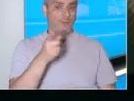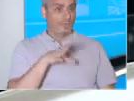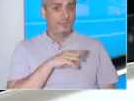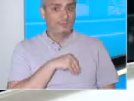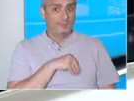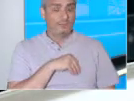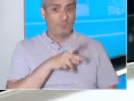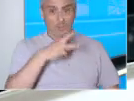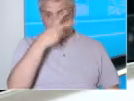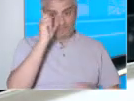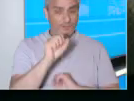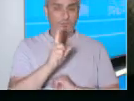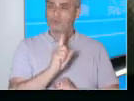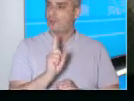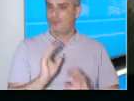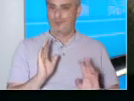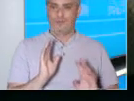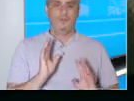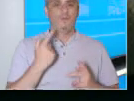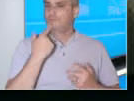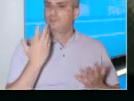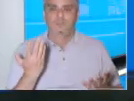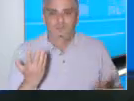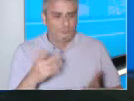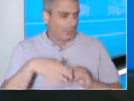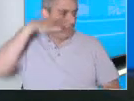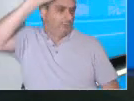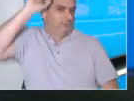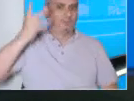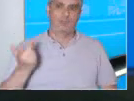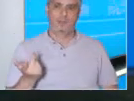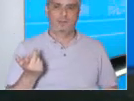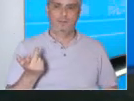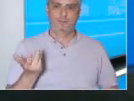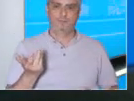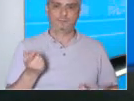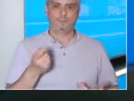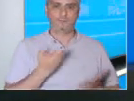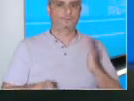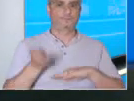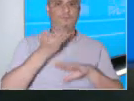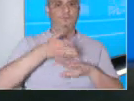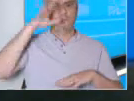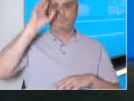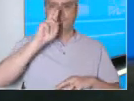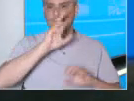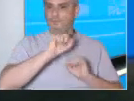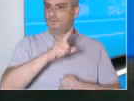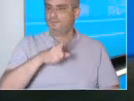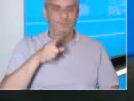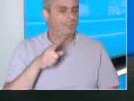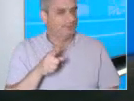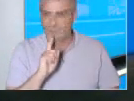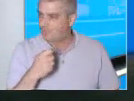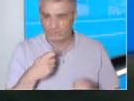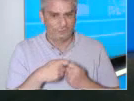תסכימו להישען על רב. לא, אנחנו, מה זאת אומרת? מה, זה הצבעה? מה זאת אומרת שם נישען? שם, שם, שם אף אחד לא נישען, שם זה